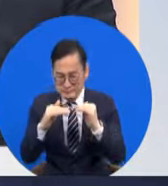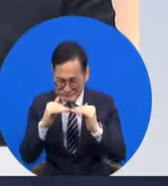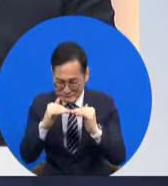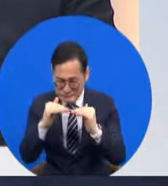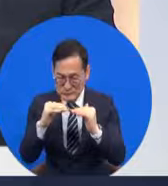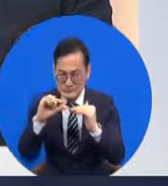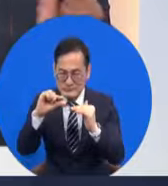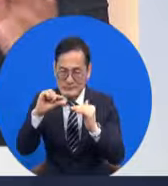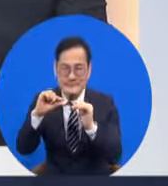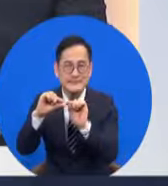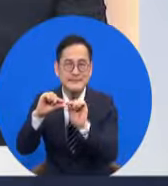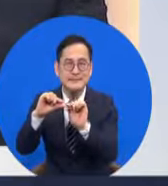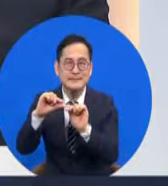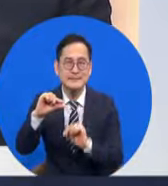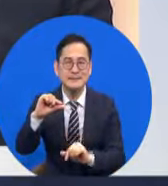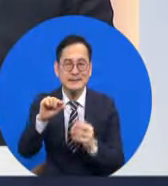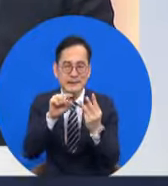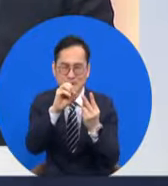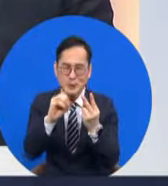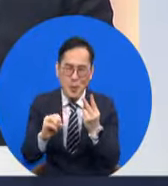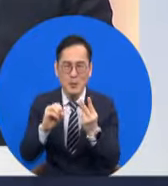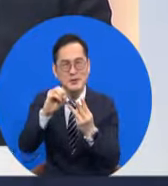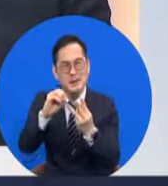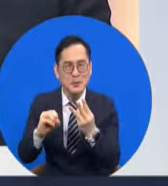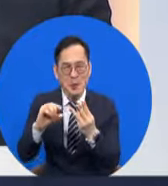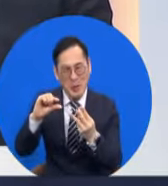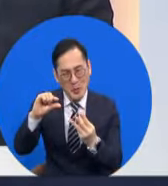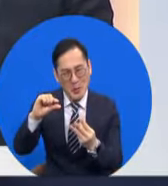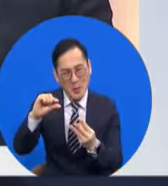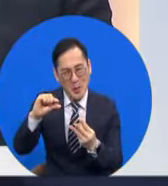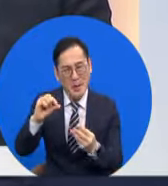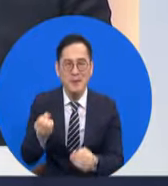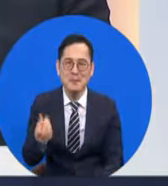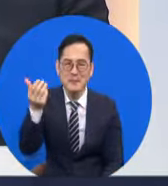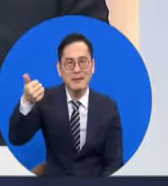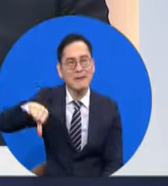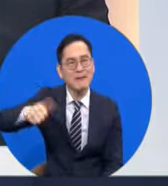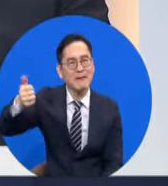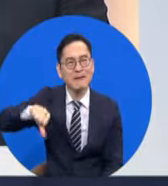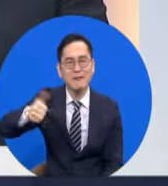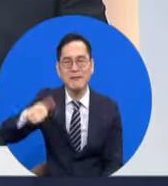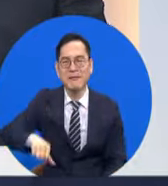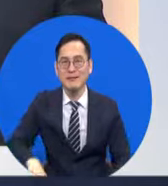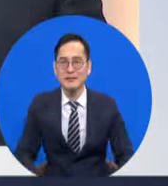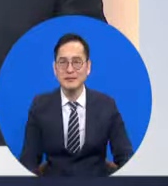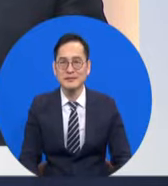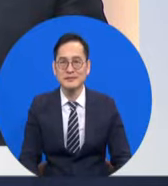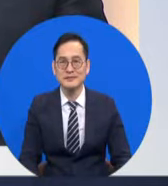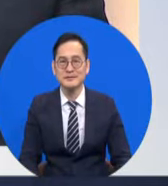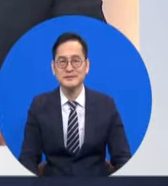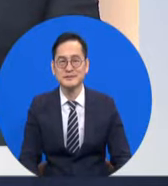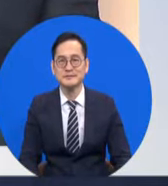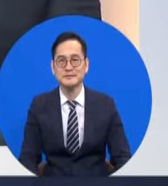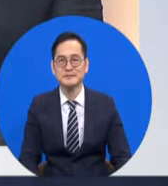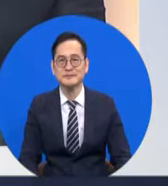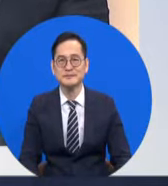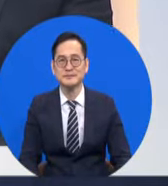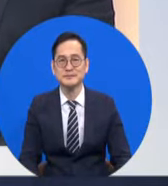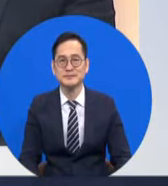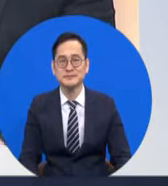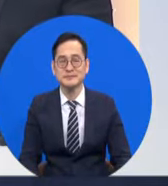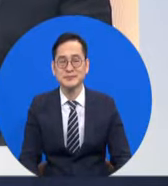경합지에서는 2~3% 적게는 뭐 1% 내에서 승부가 갈릴 지역도 충분히 있을 거로 봅니다. 이 지역들은 과연